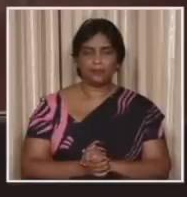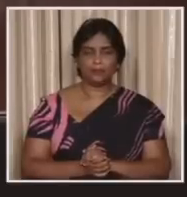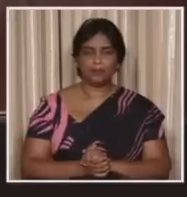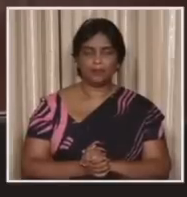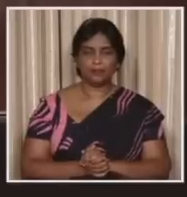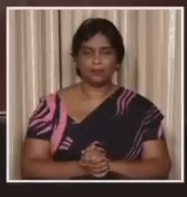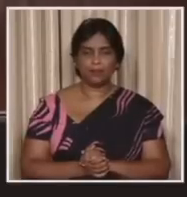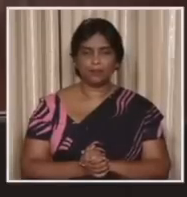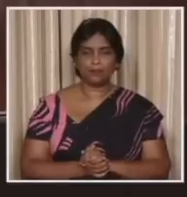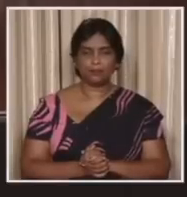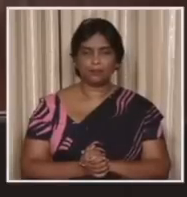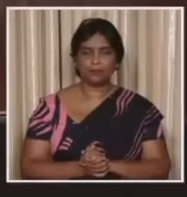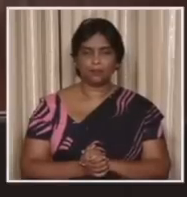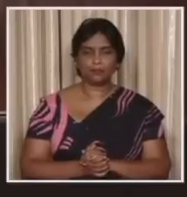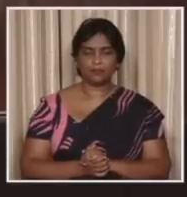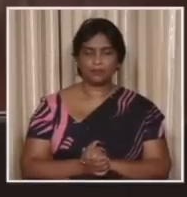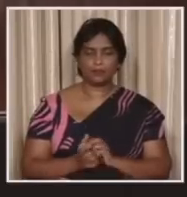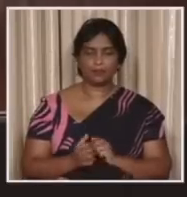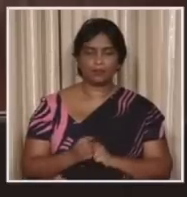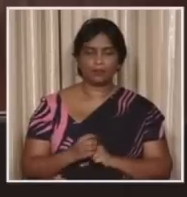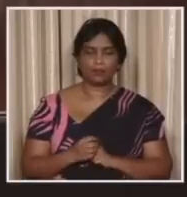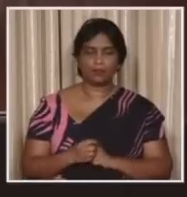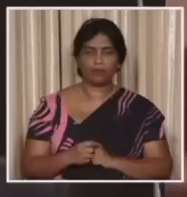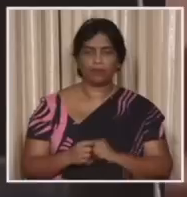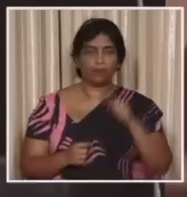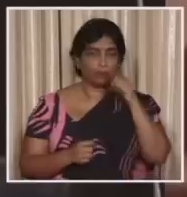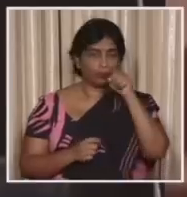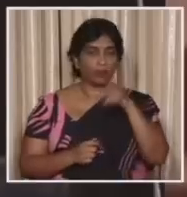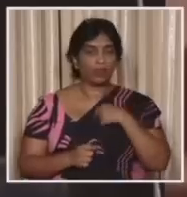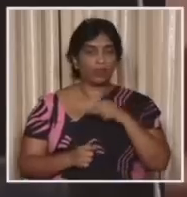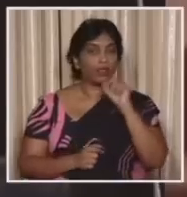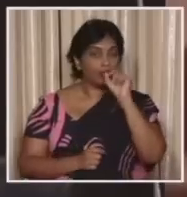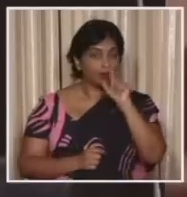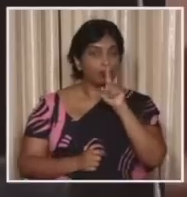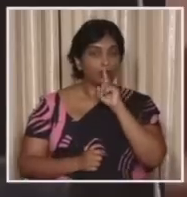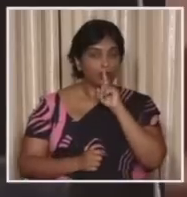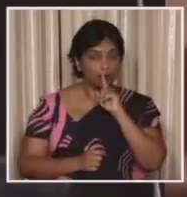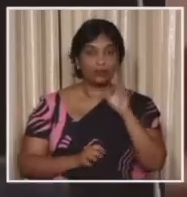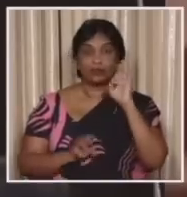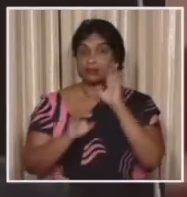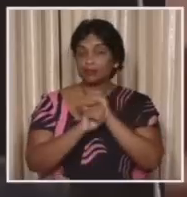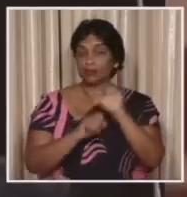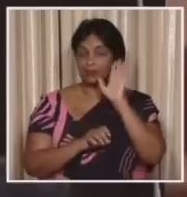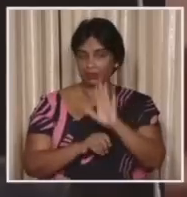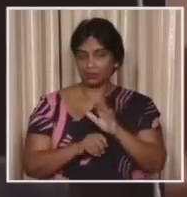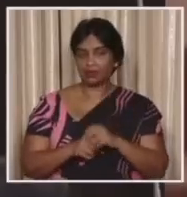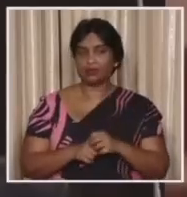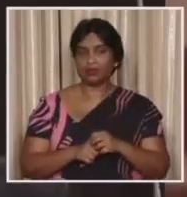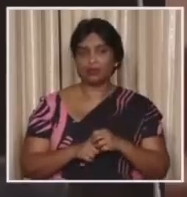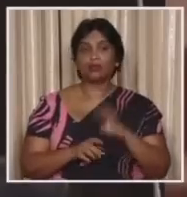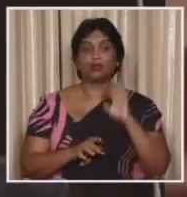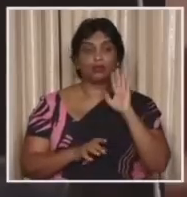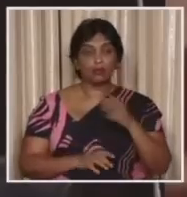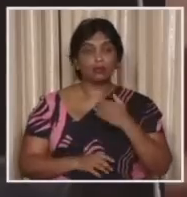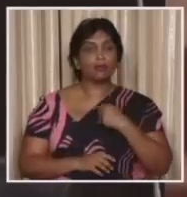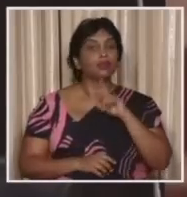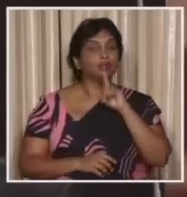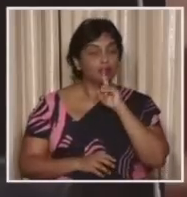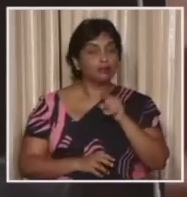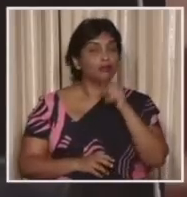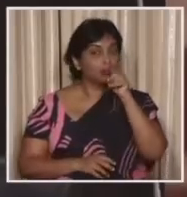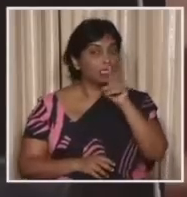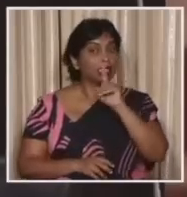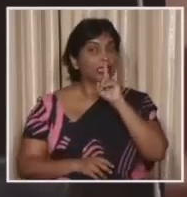හා ගරු මන්තුමා ඔබතුමාගේ මන් නම්ම කිව්වේ ඔබතුමායේ ප්‍රකාශය කරපු හින්දා. නමුත් මම කියන්නේ